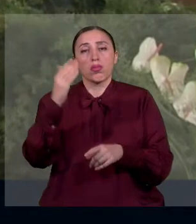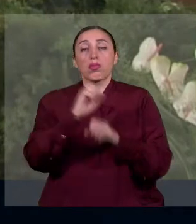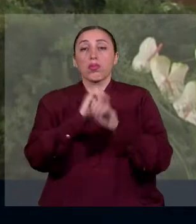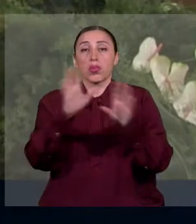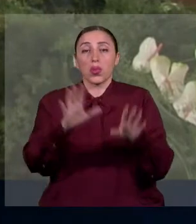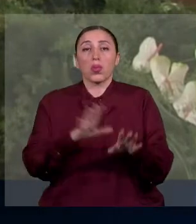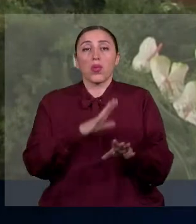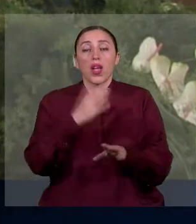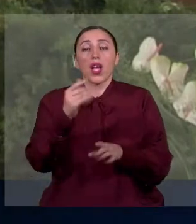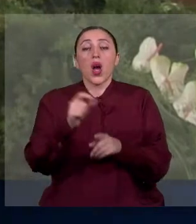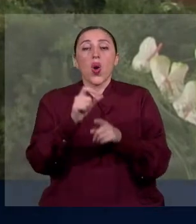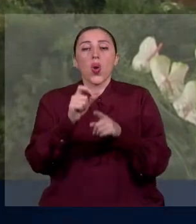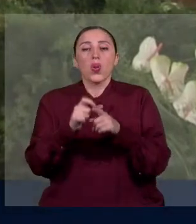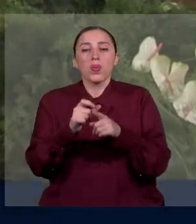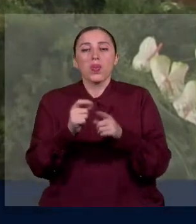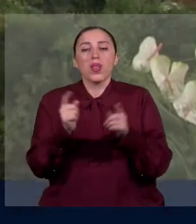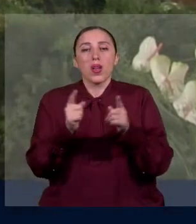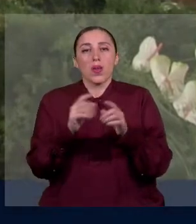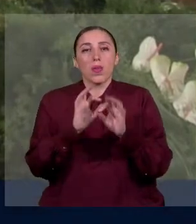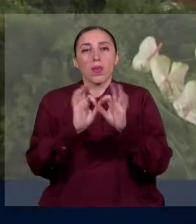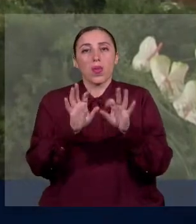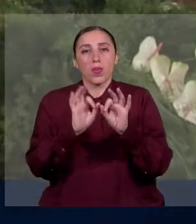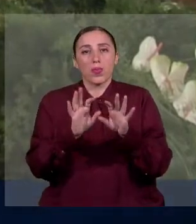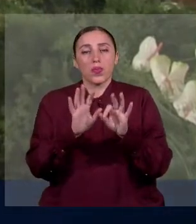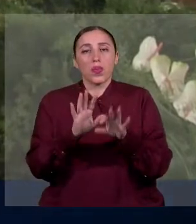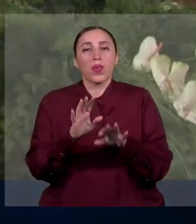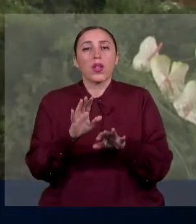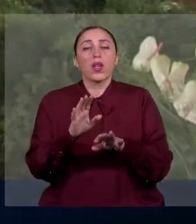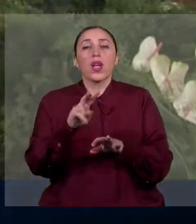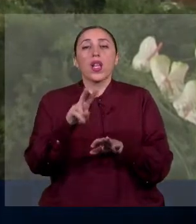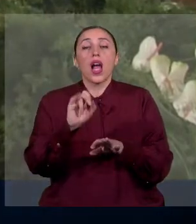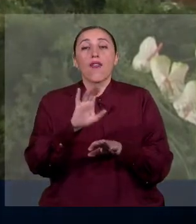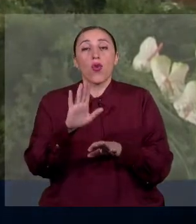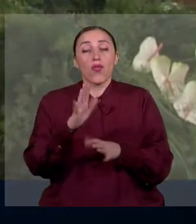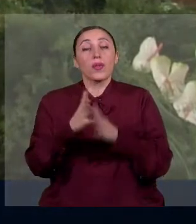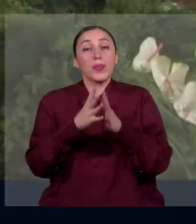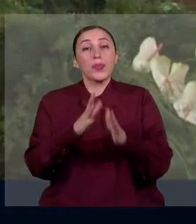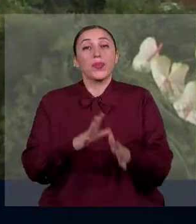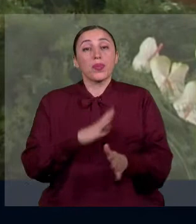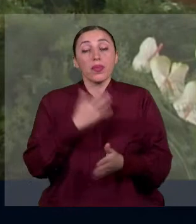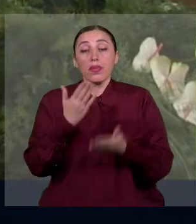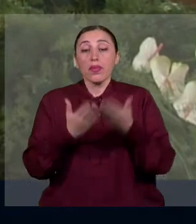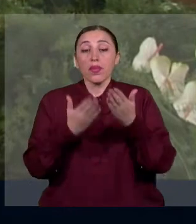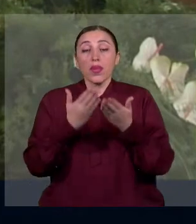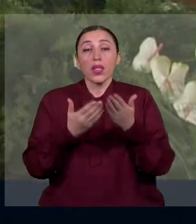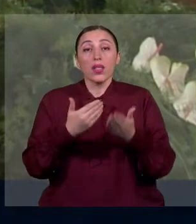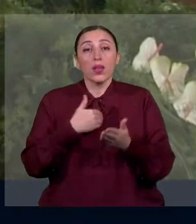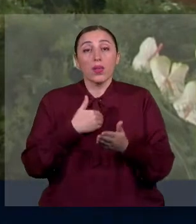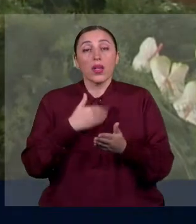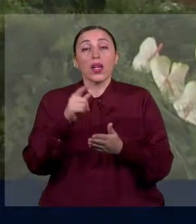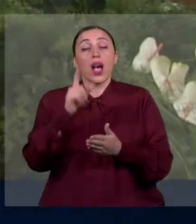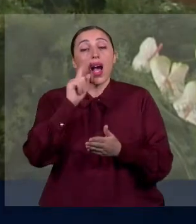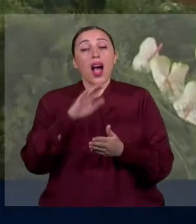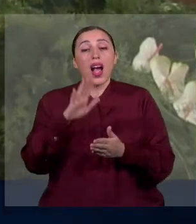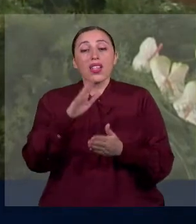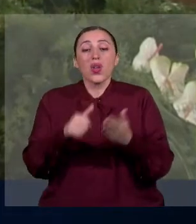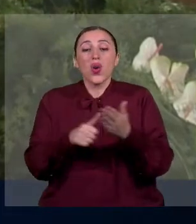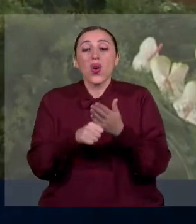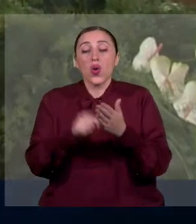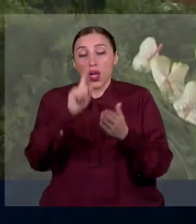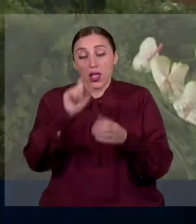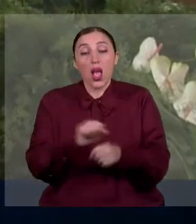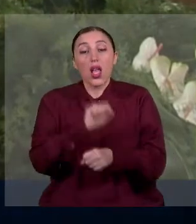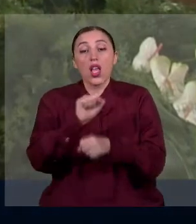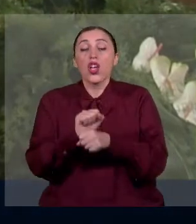նրա խոսքից մի կտոր, լսվում է, թե ինչպես է Լավրովն ասում, եթե մենք արկախում ենք Հայաստանի օգնության